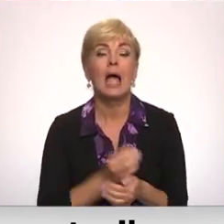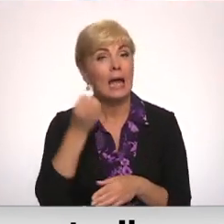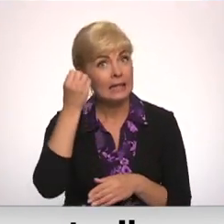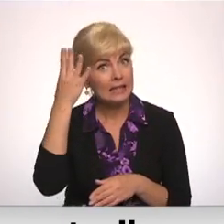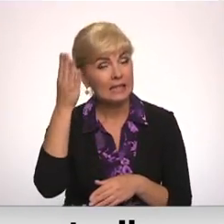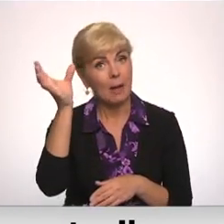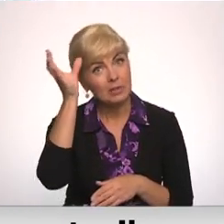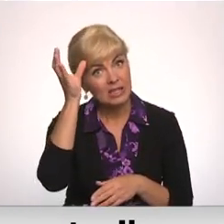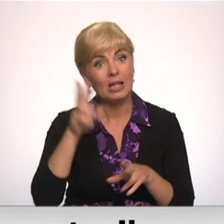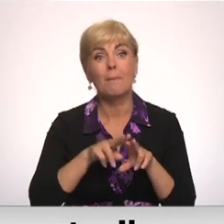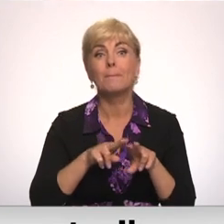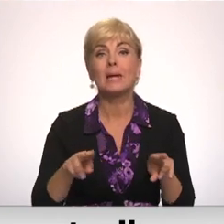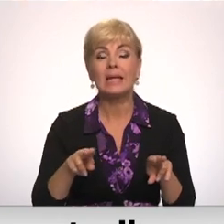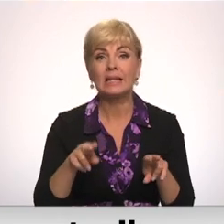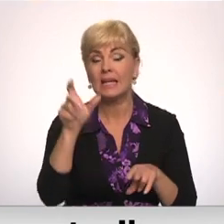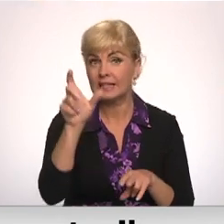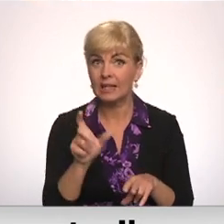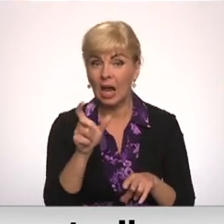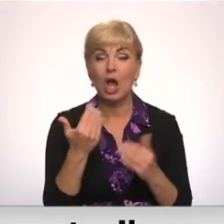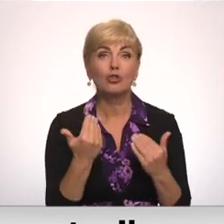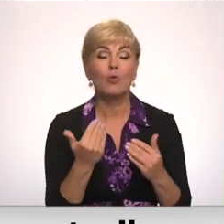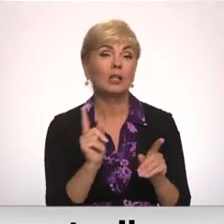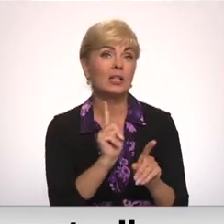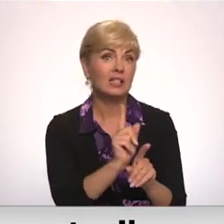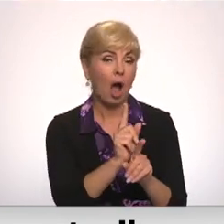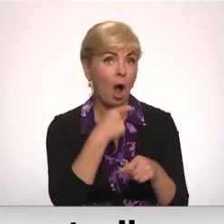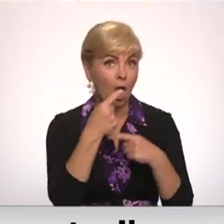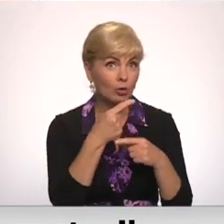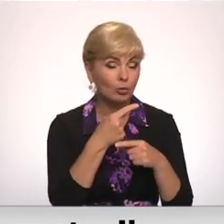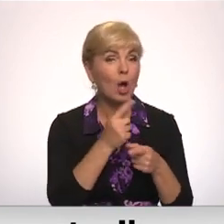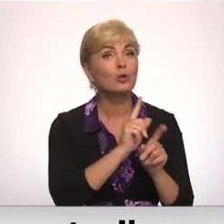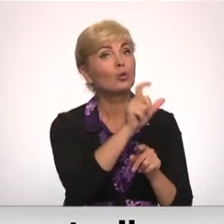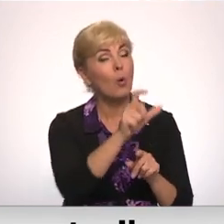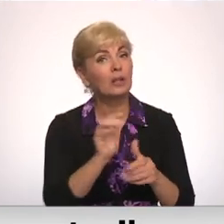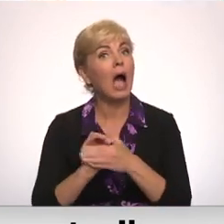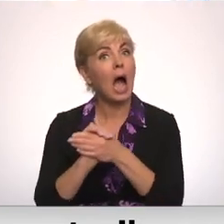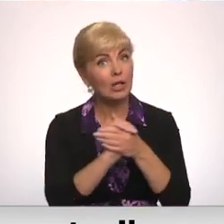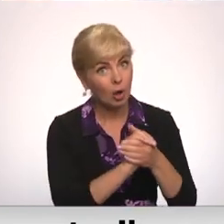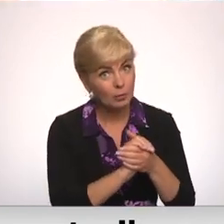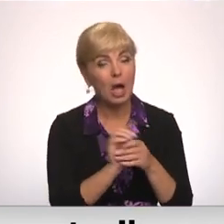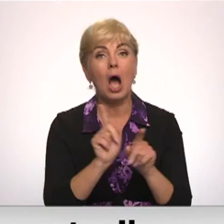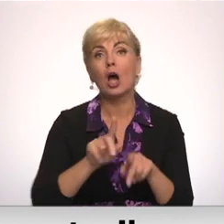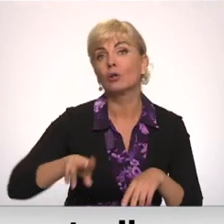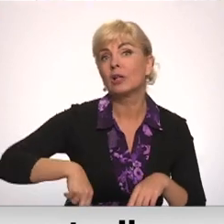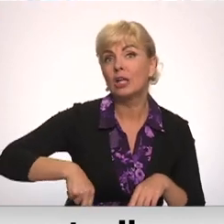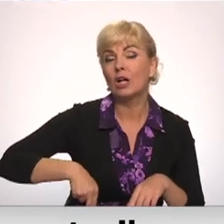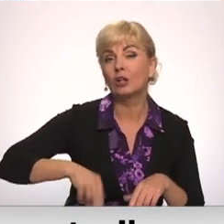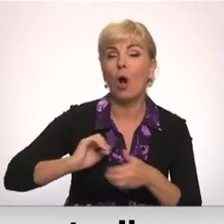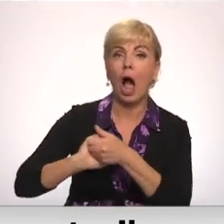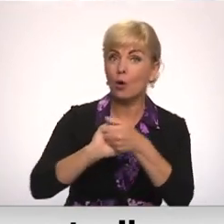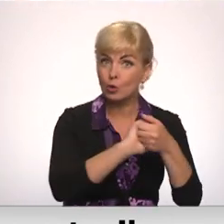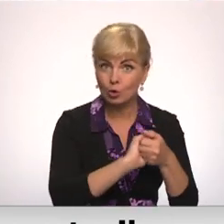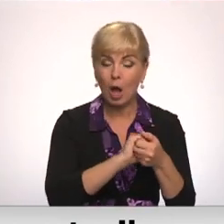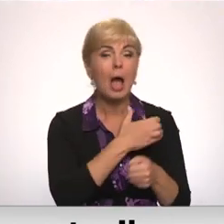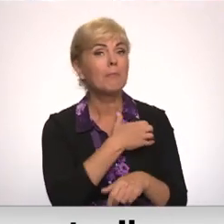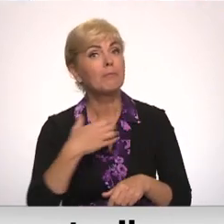Izglītības un zinātnes ministre uz sarunu šodien aicināja nevien pedagogu arotbiedrību, bet arī direktoru asociāciju,